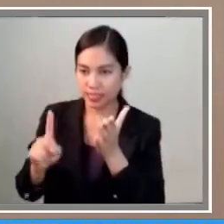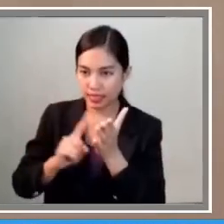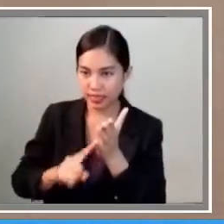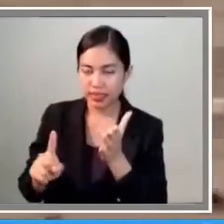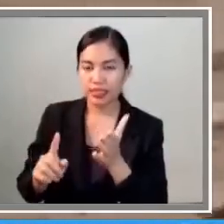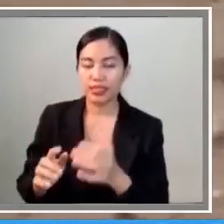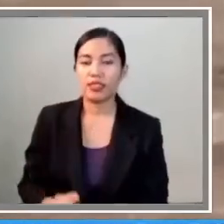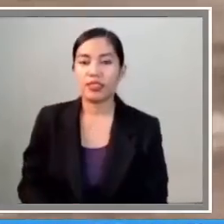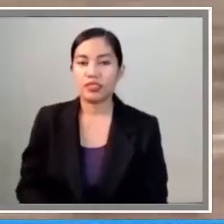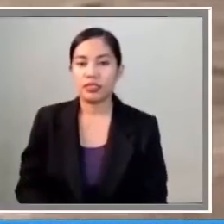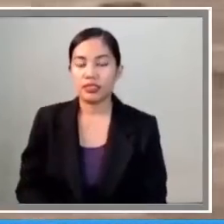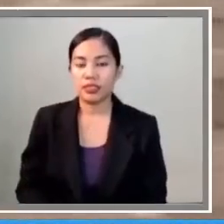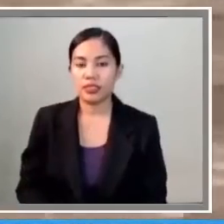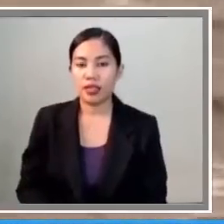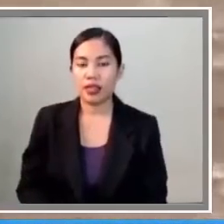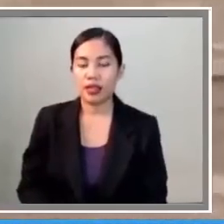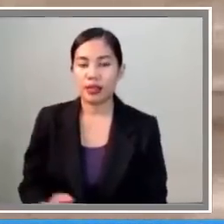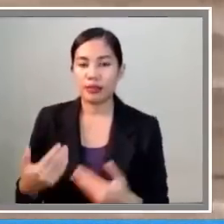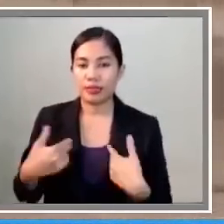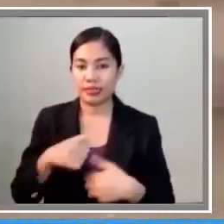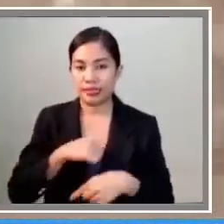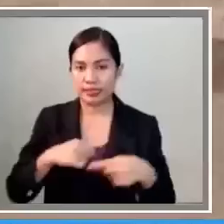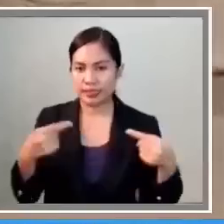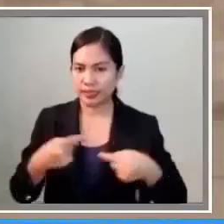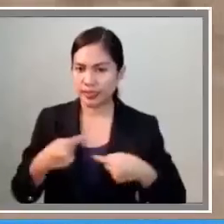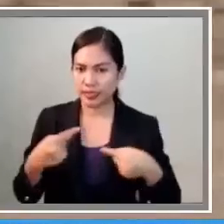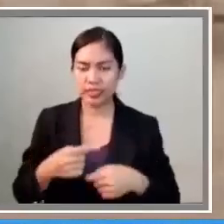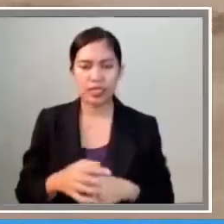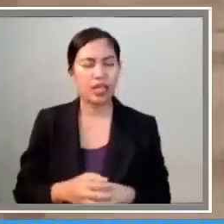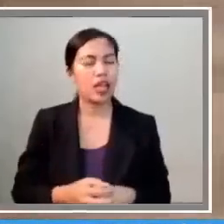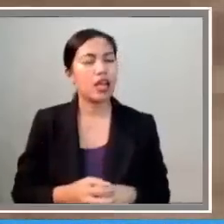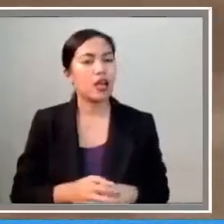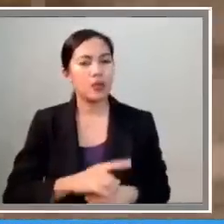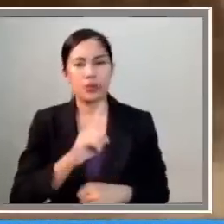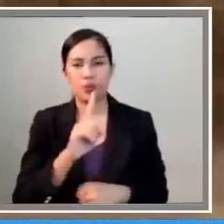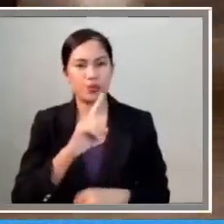Cordillera. Mm-hmm. Ano po yung cause of death ng mga ito?